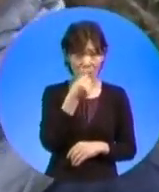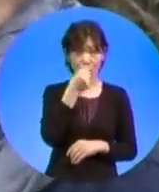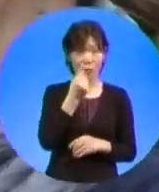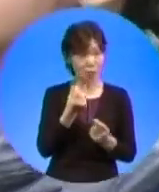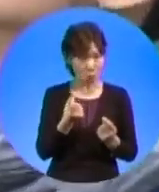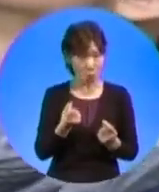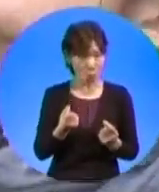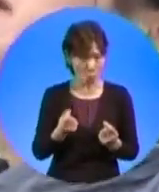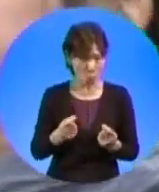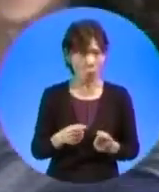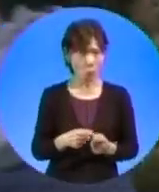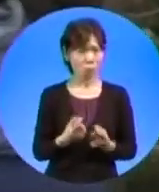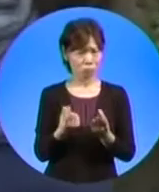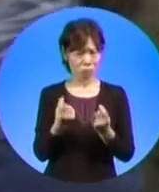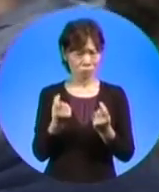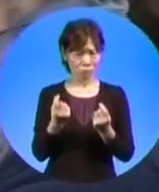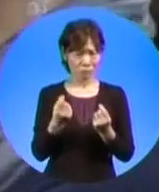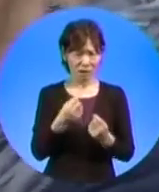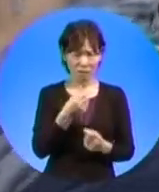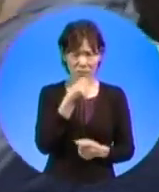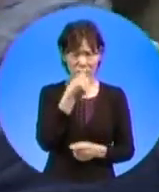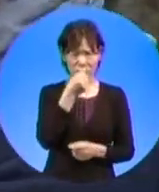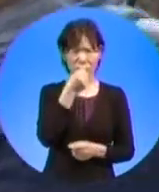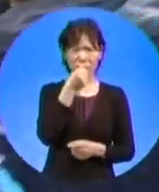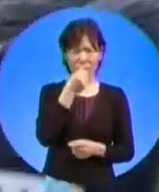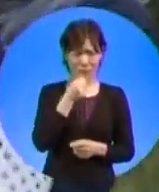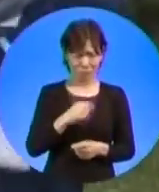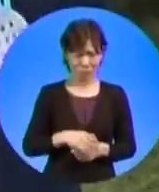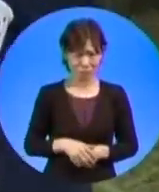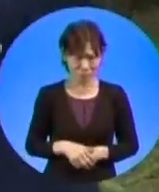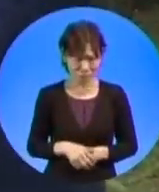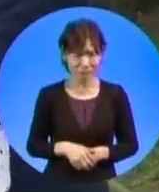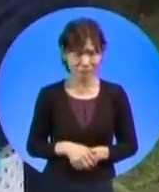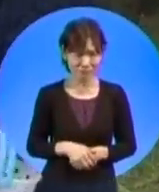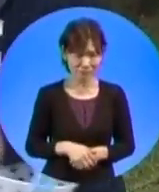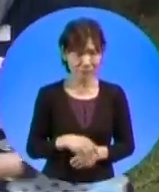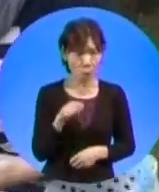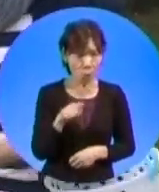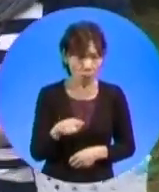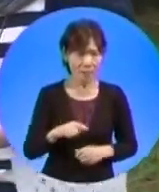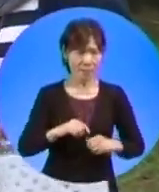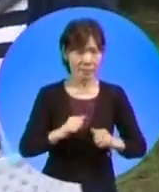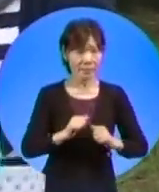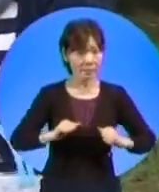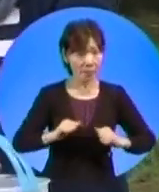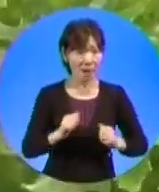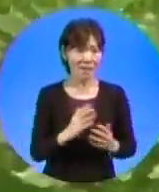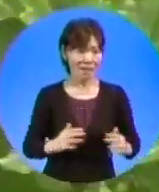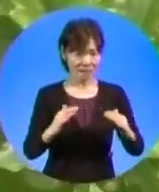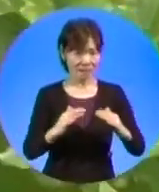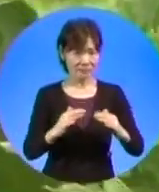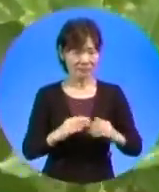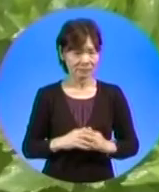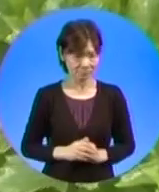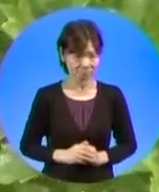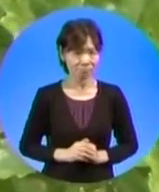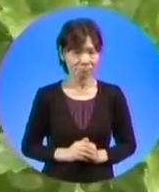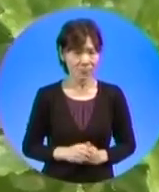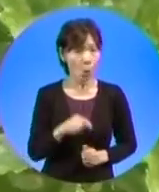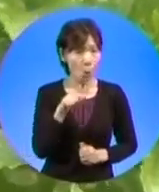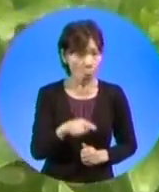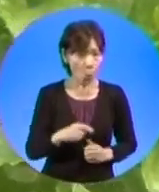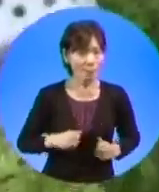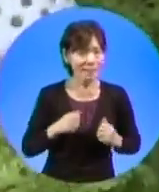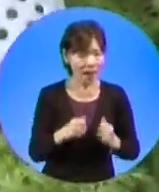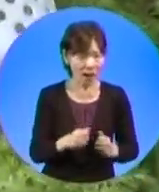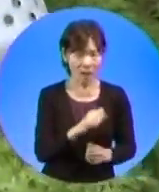ん、あ、来ました。 鼻に来ましたでしょ。 来ましたね、ツーンと来ました。 うん、これはもう生野菜、 うんう